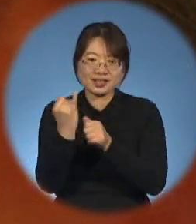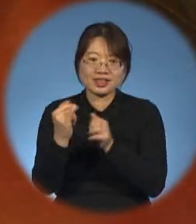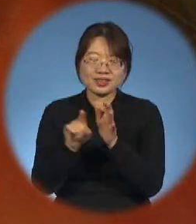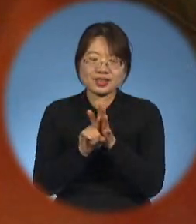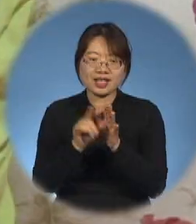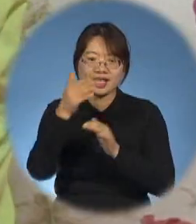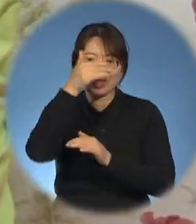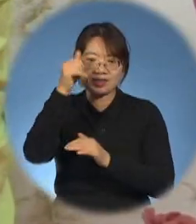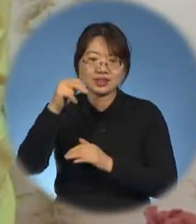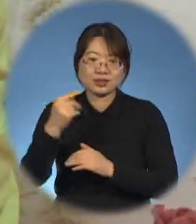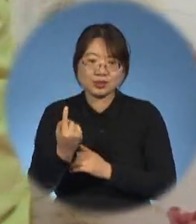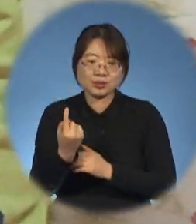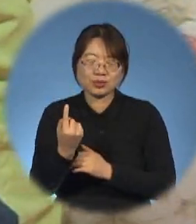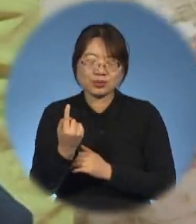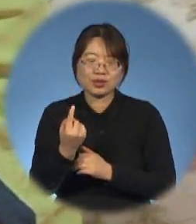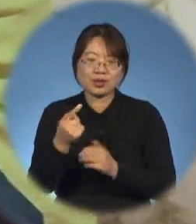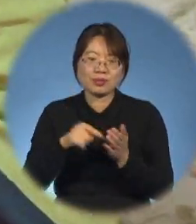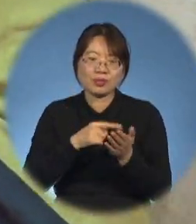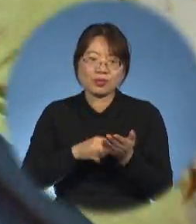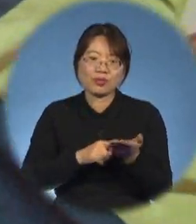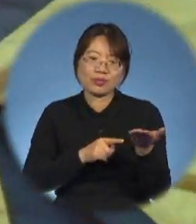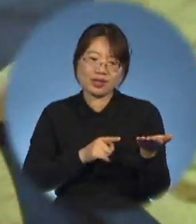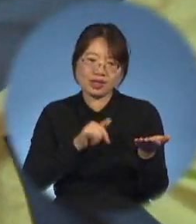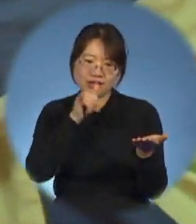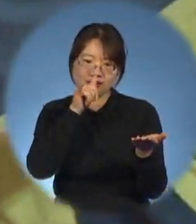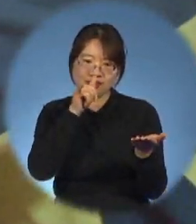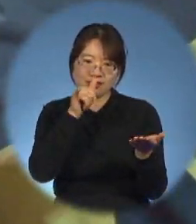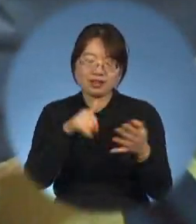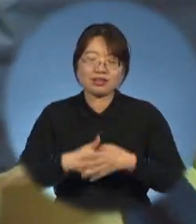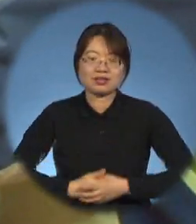할아버지 더 있지 않고 보답을 하는데요